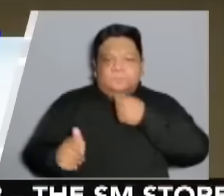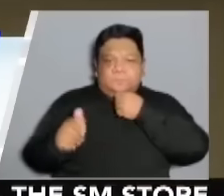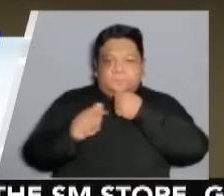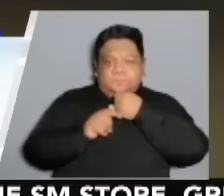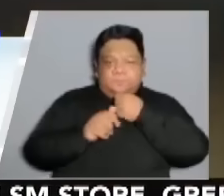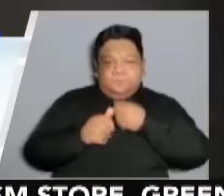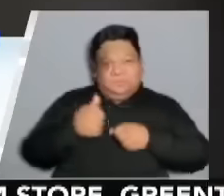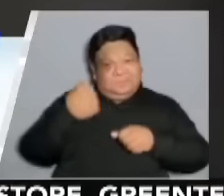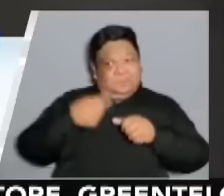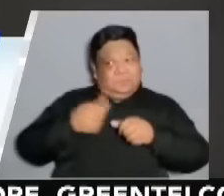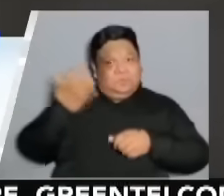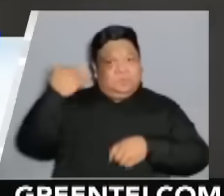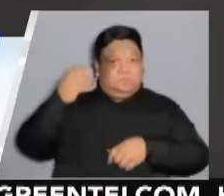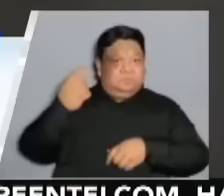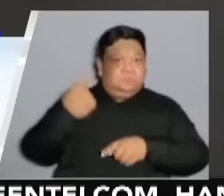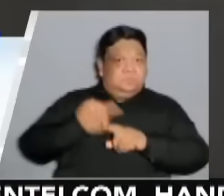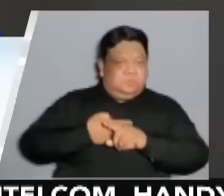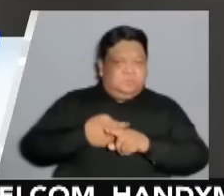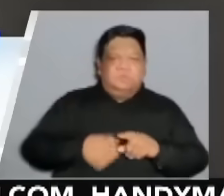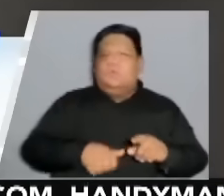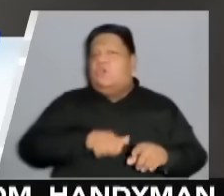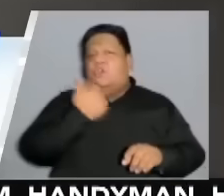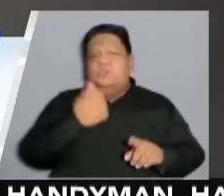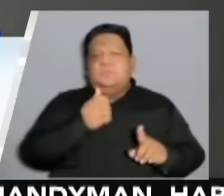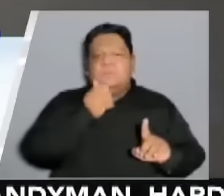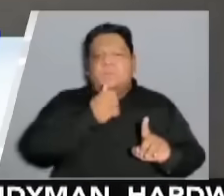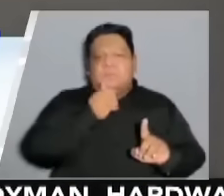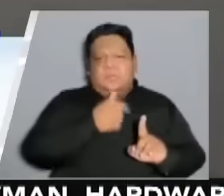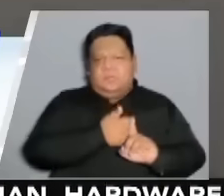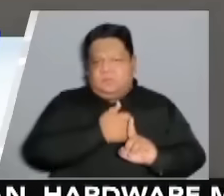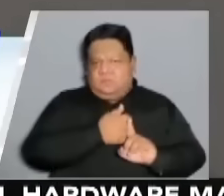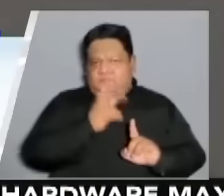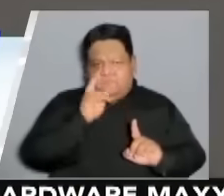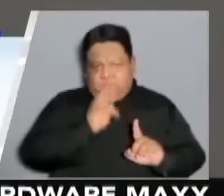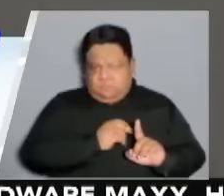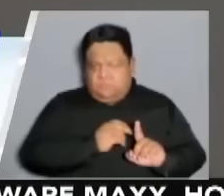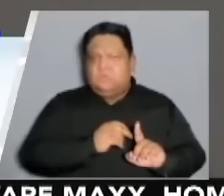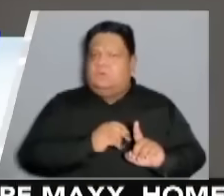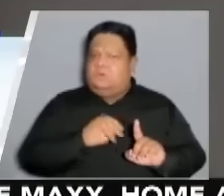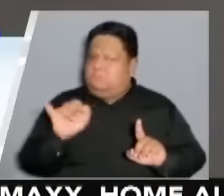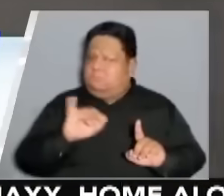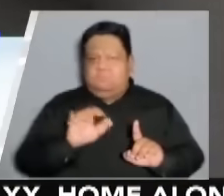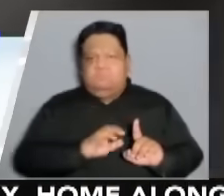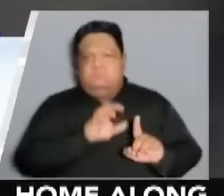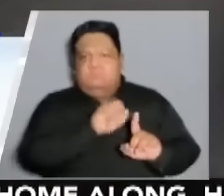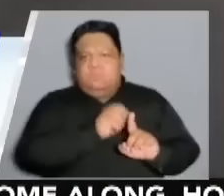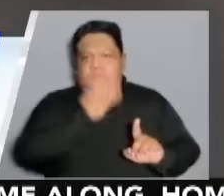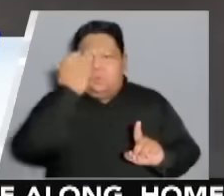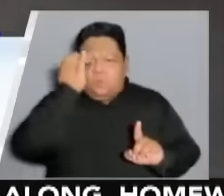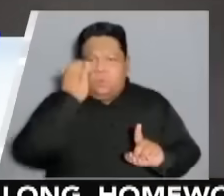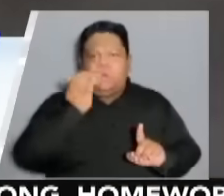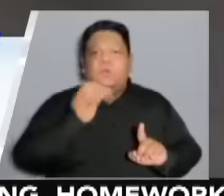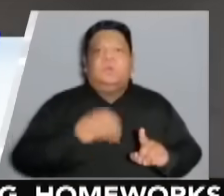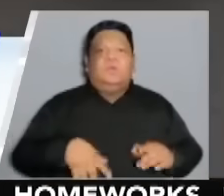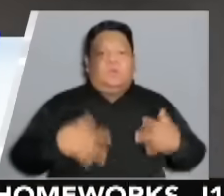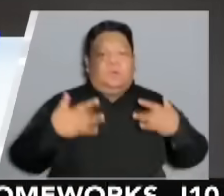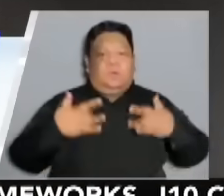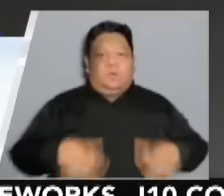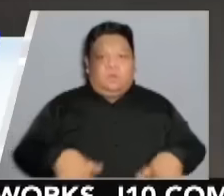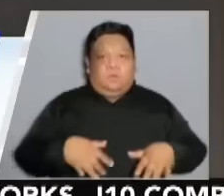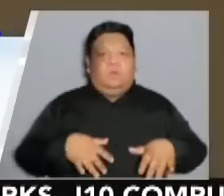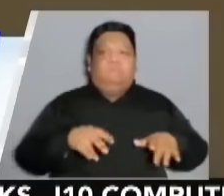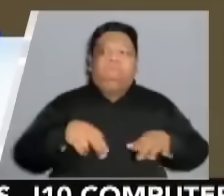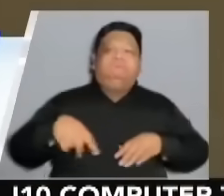pang babaeng Vietnamese ang kinustudiya rin ng mga otoridad matapos mamataang nakahubad sa Terminal 3. Hindi pa matiyak